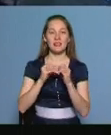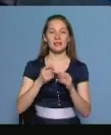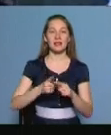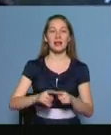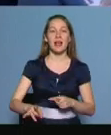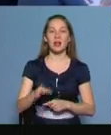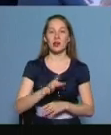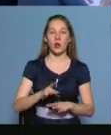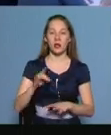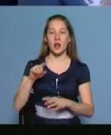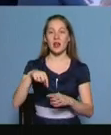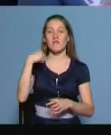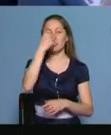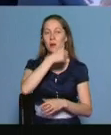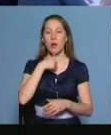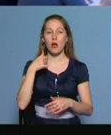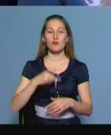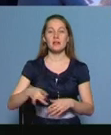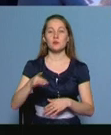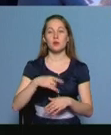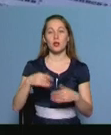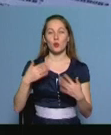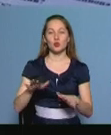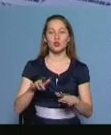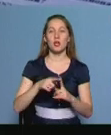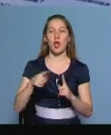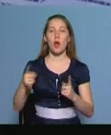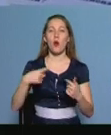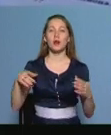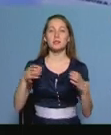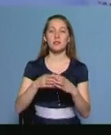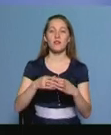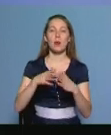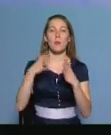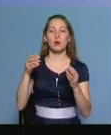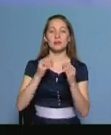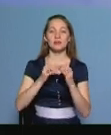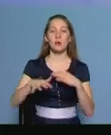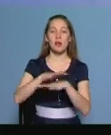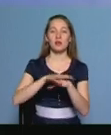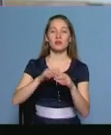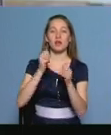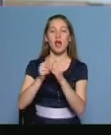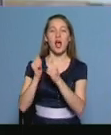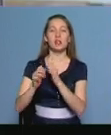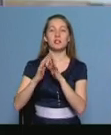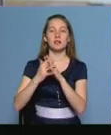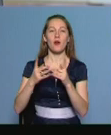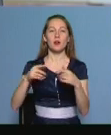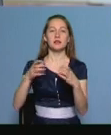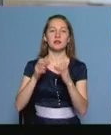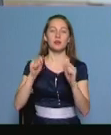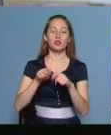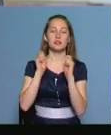региональные. В этом году в республике уже организовано более 10 площадок. Каждая организация, район и населенный пункт может открыть